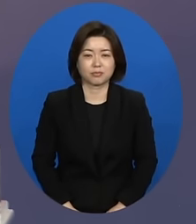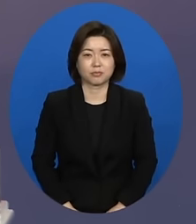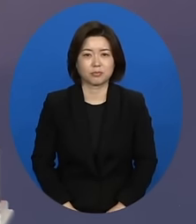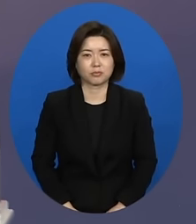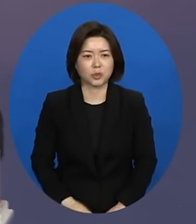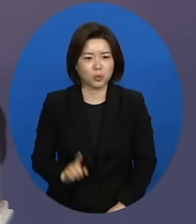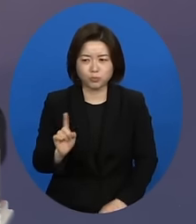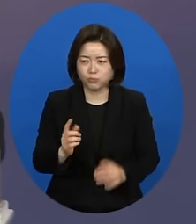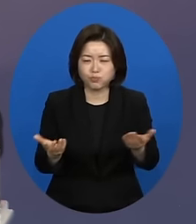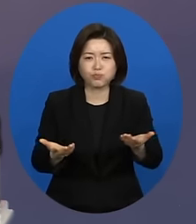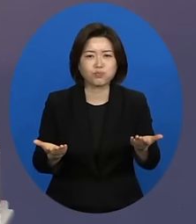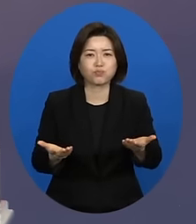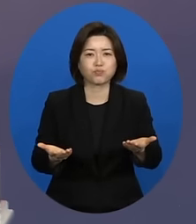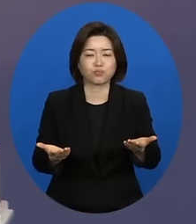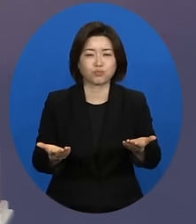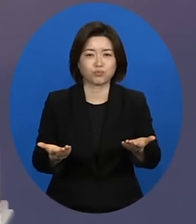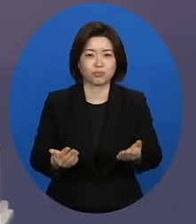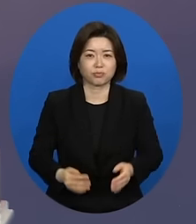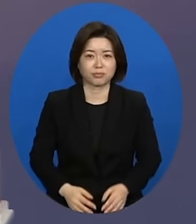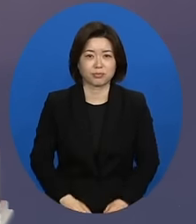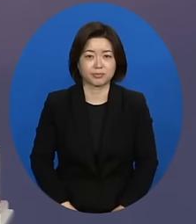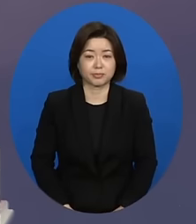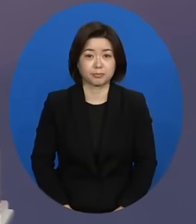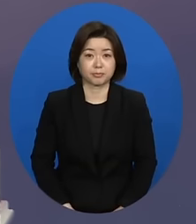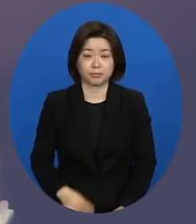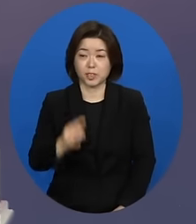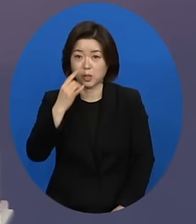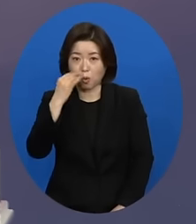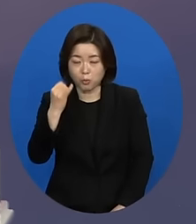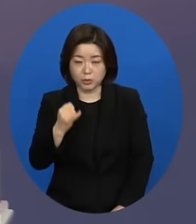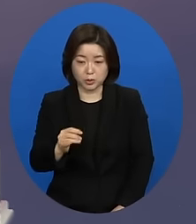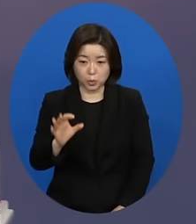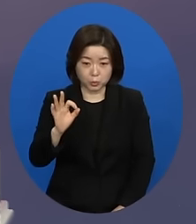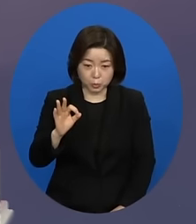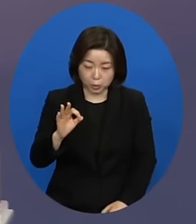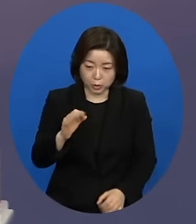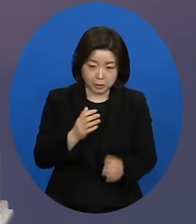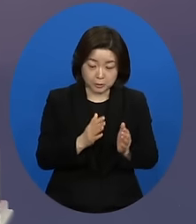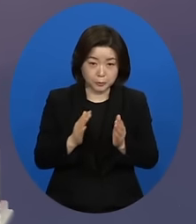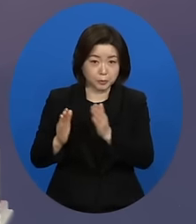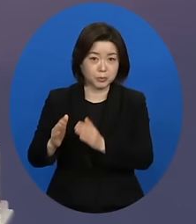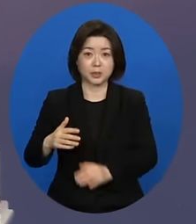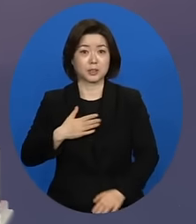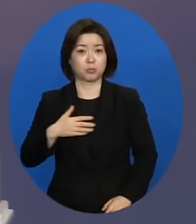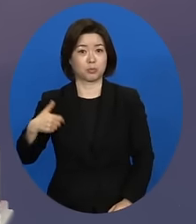어찌된 영문인지 어머니가 돈을 어디서 만들었는지 저는 몰라요.